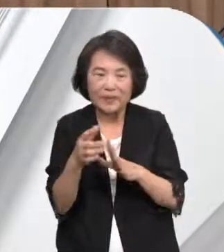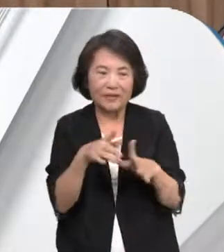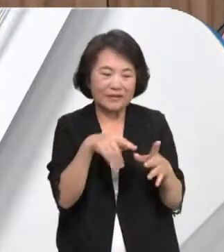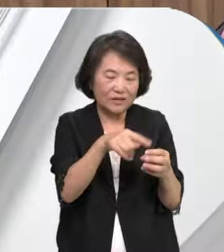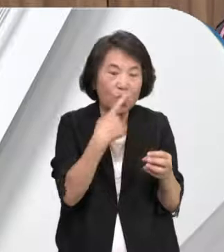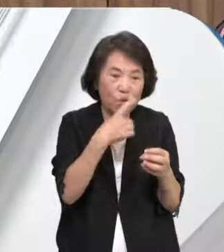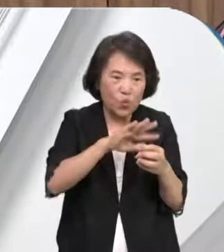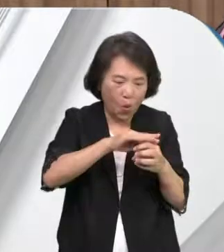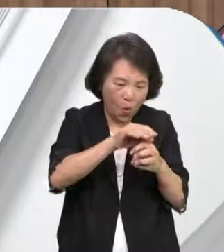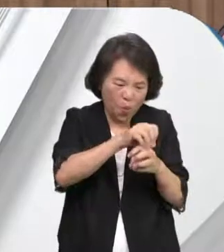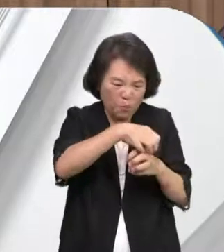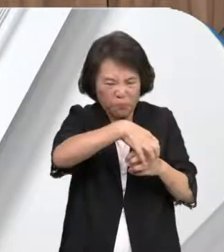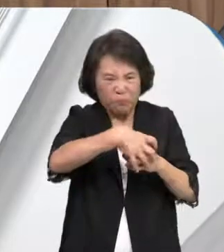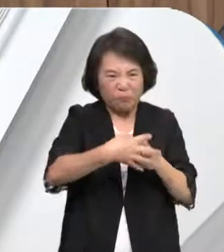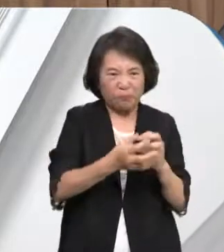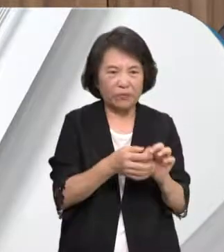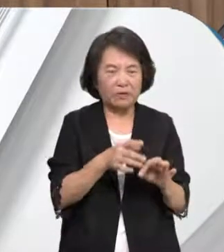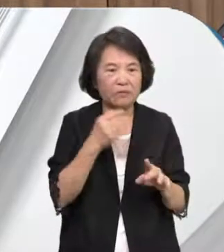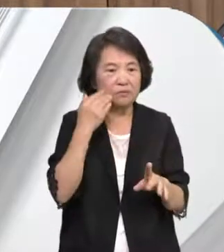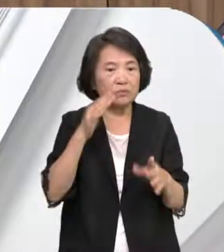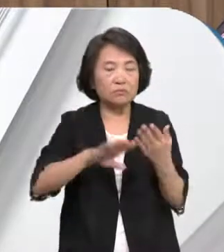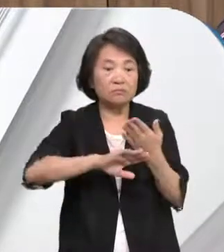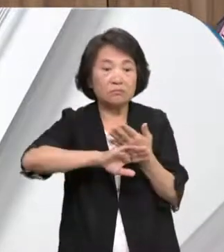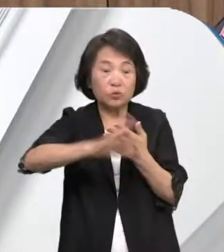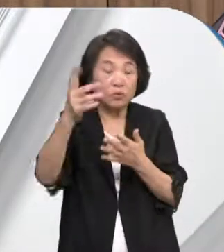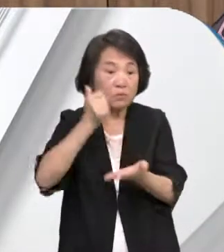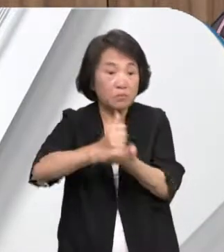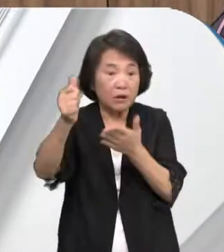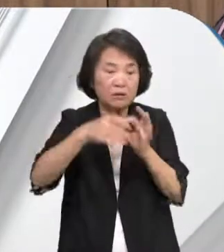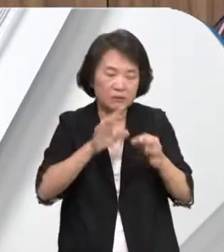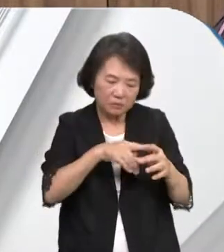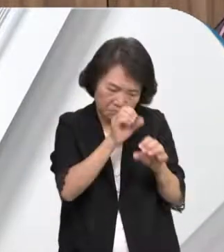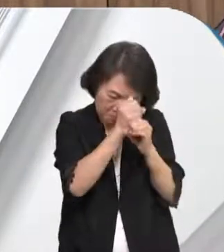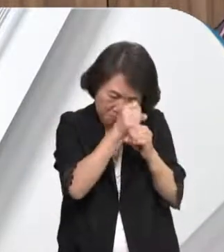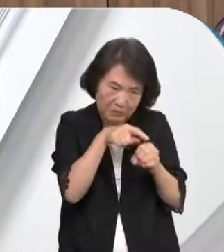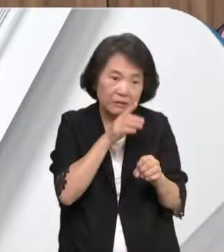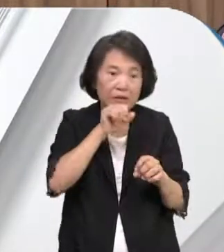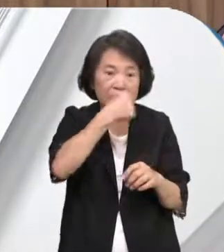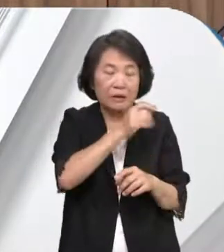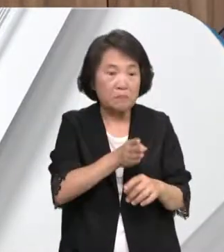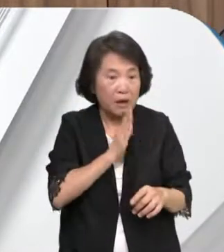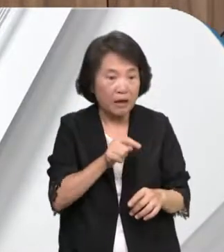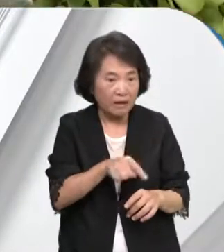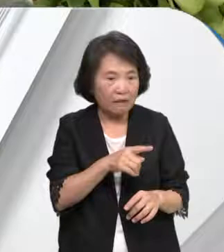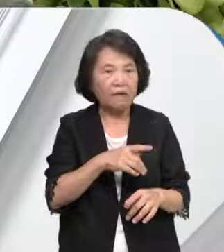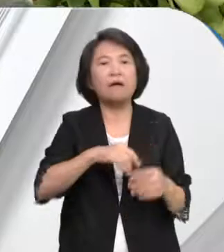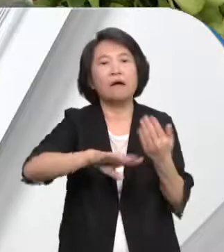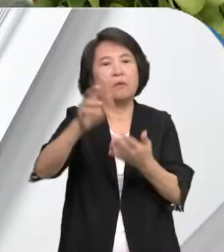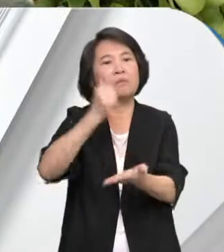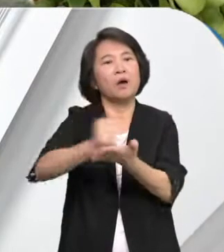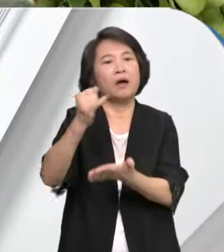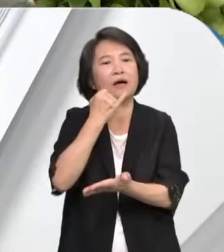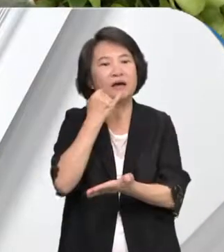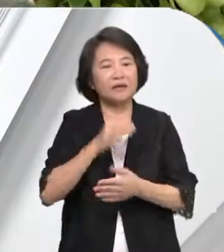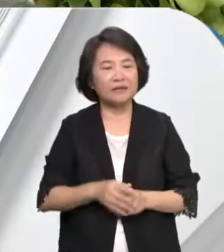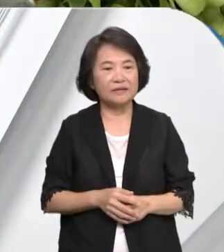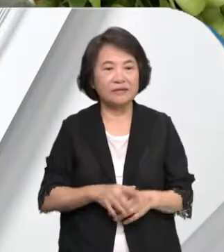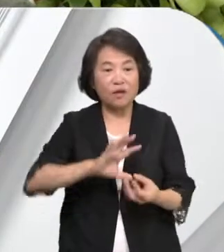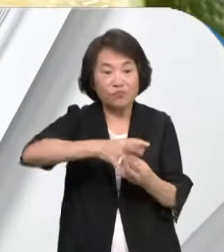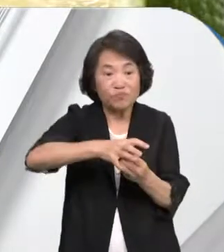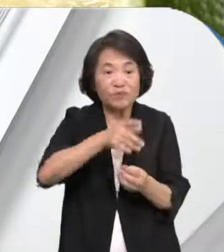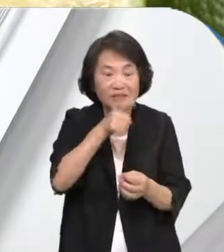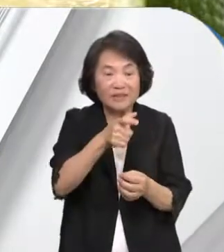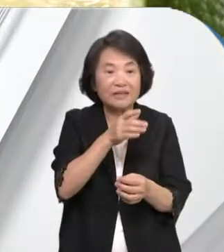加的。像阿玲，我那时候一天，我饮下成分变了，明天也系台湾香梦，然后进台湾嘞。 便是柠檬要按照产